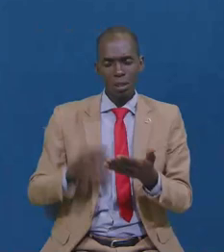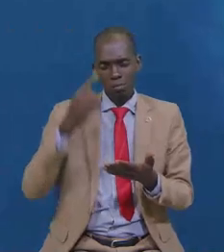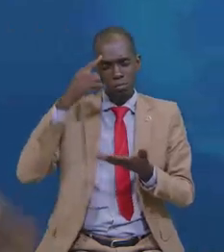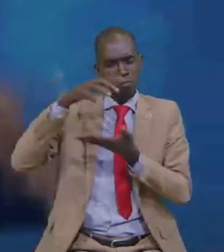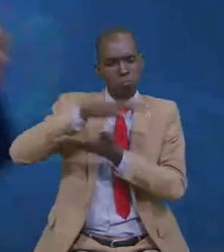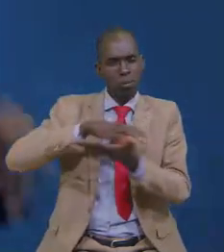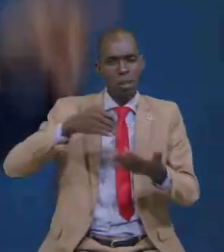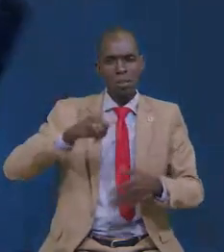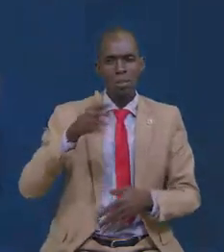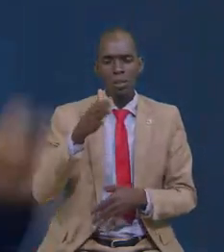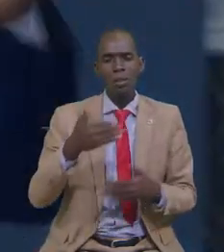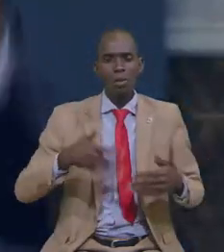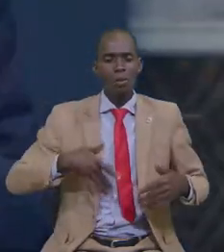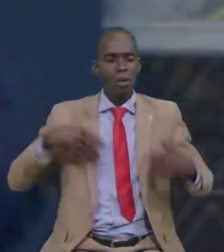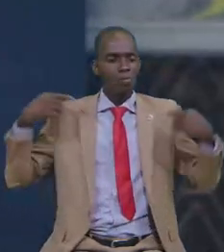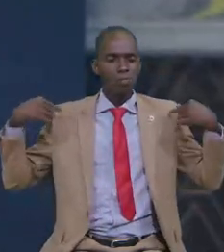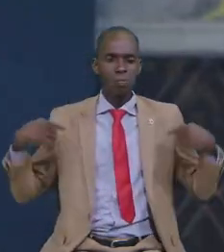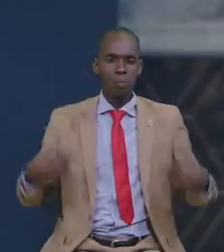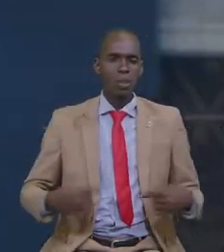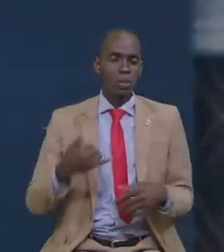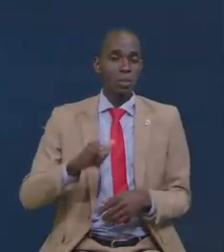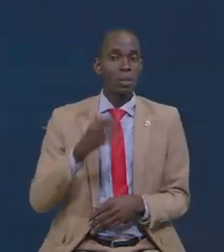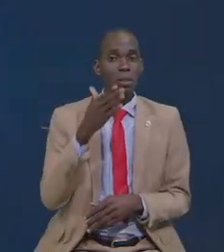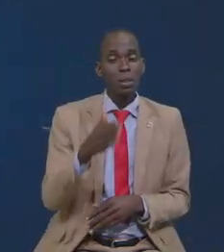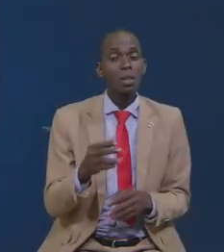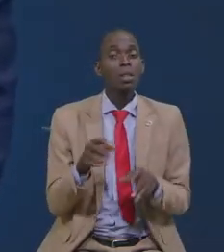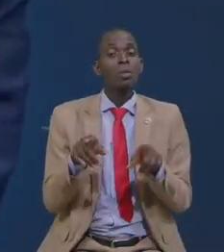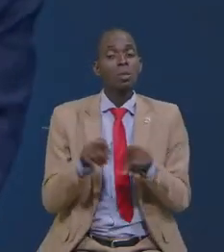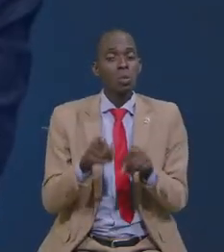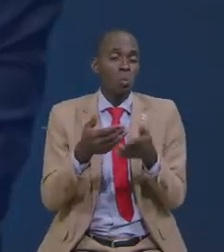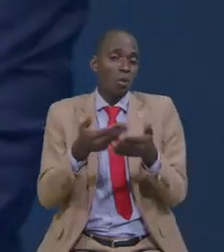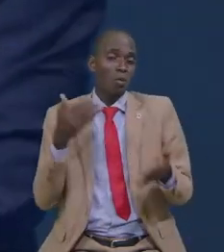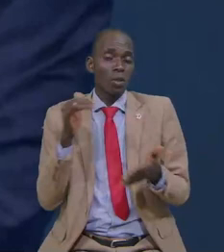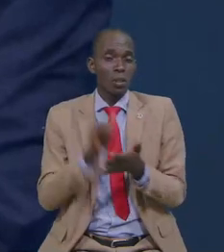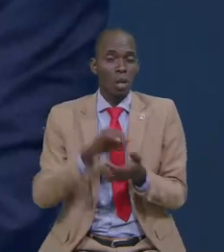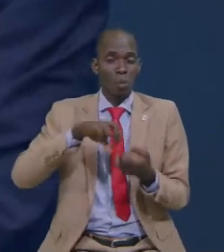la douleur dans le corps, la confusion en vous. Vous sentez